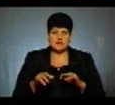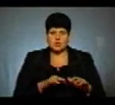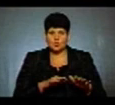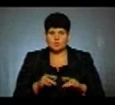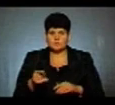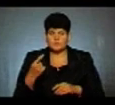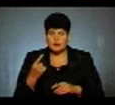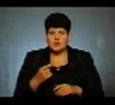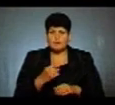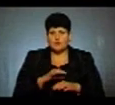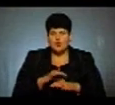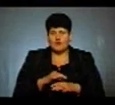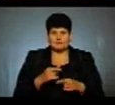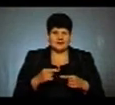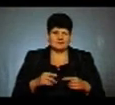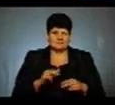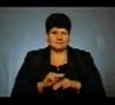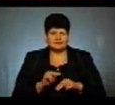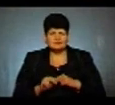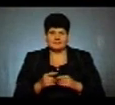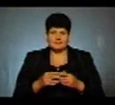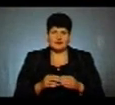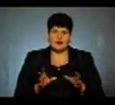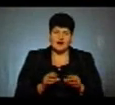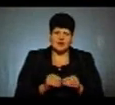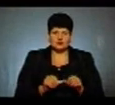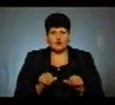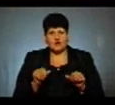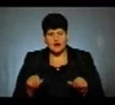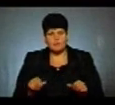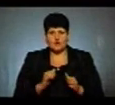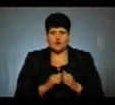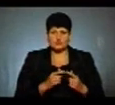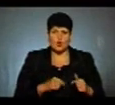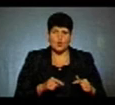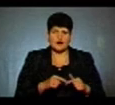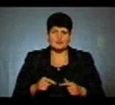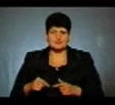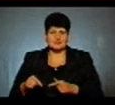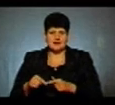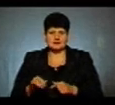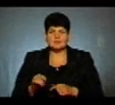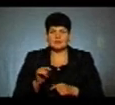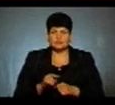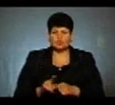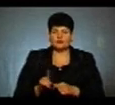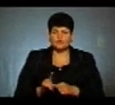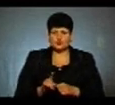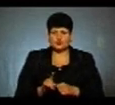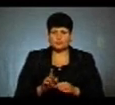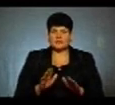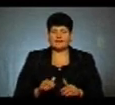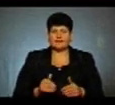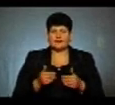ми проводимо різноманітні тренінги, як разом, так і окремо. Кожна організація для того, щоб